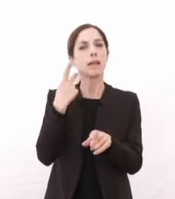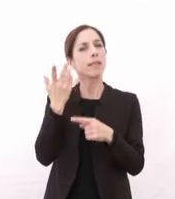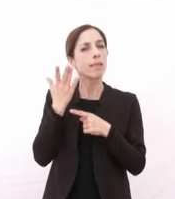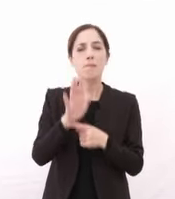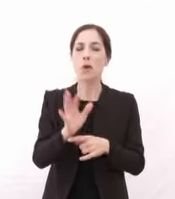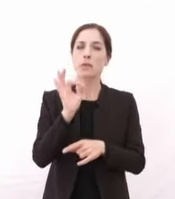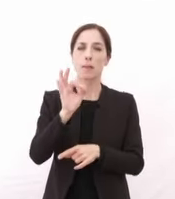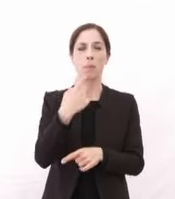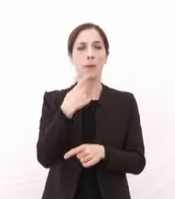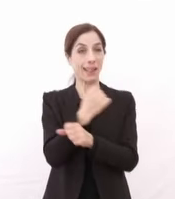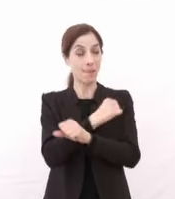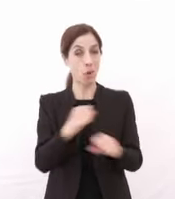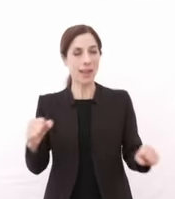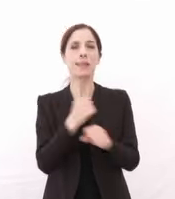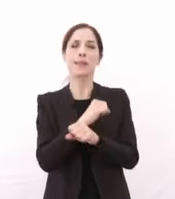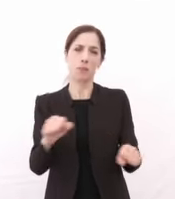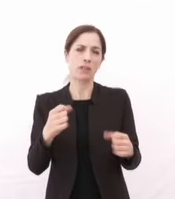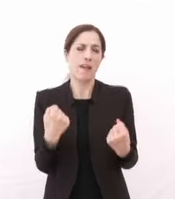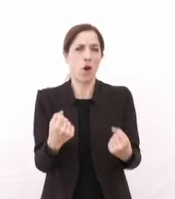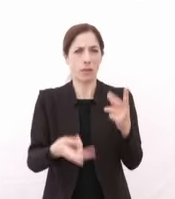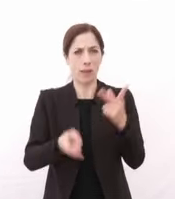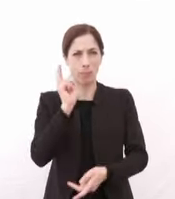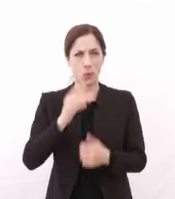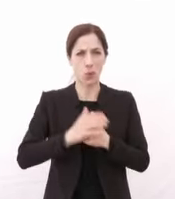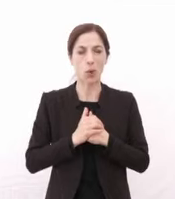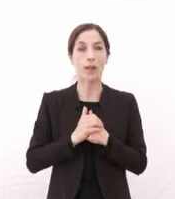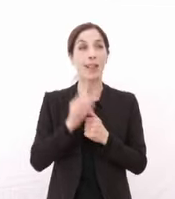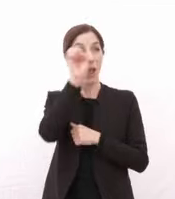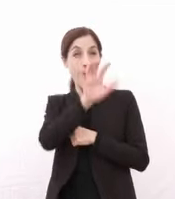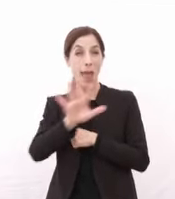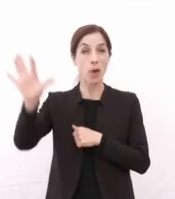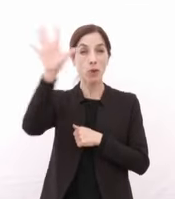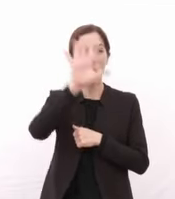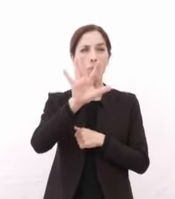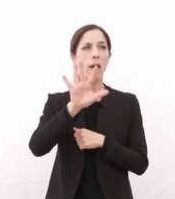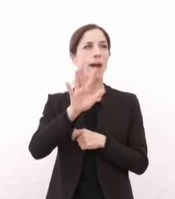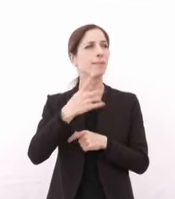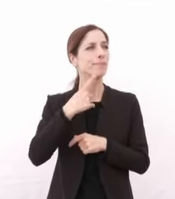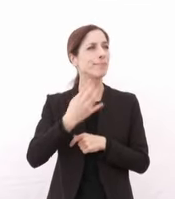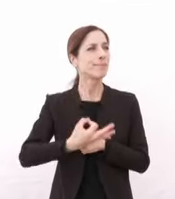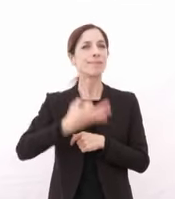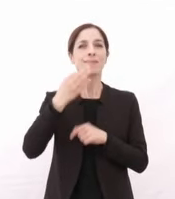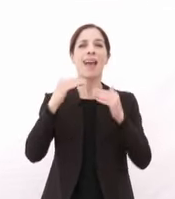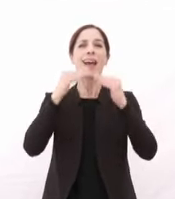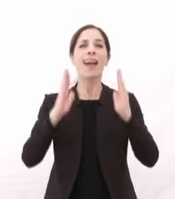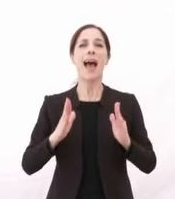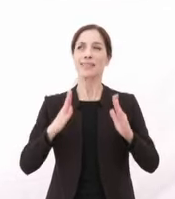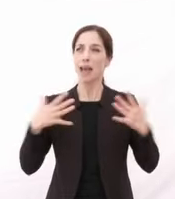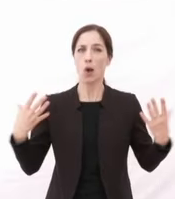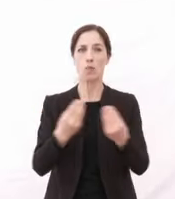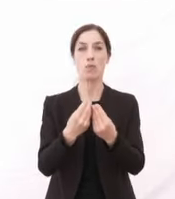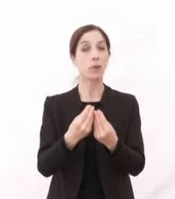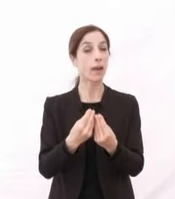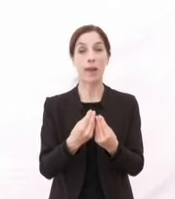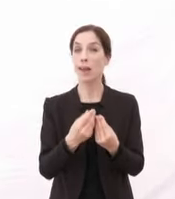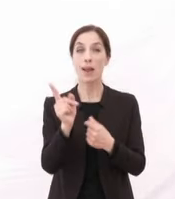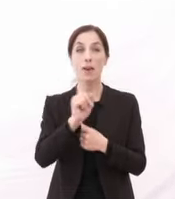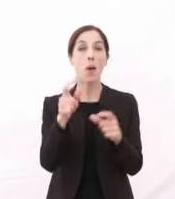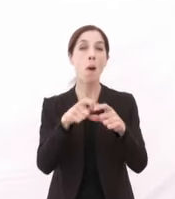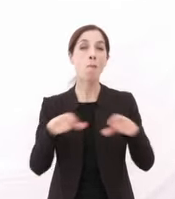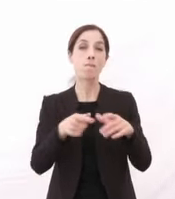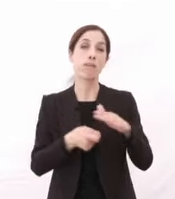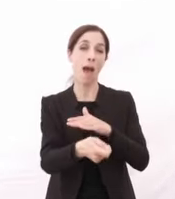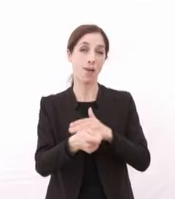considera l'Europa una casa comune e non un bancomat a cui rivolgersi per prendere del denaro, dove tutti